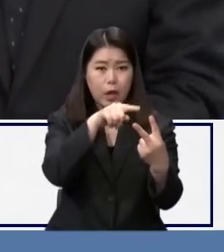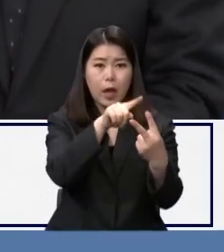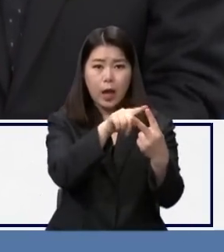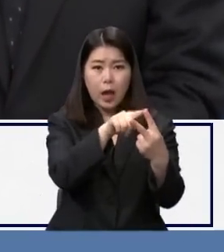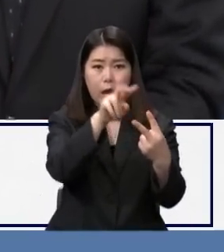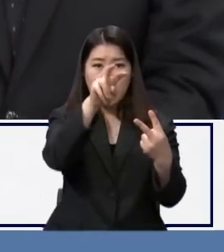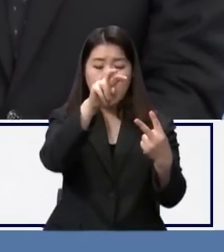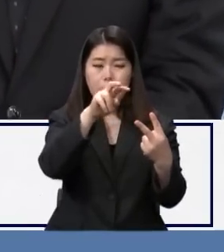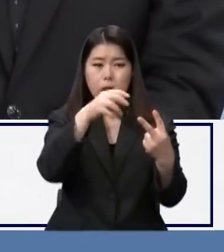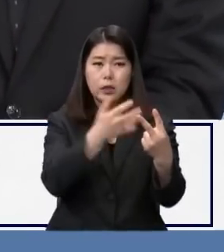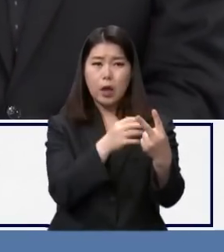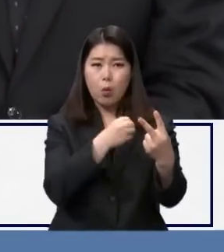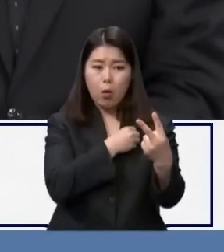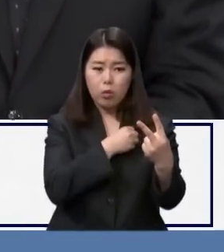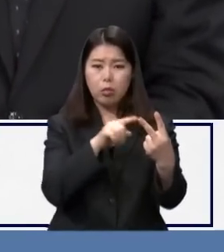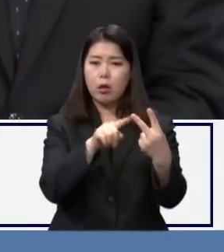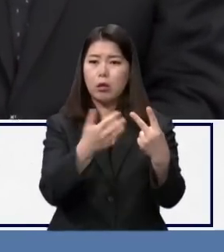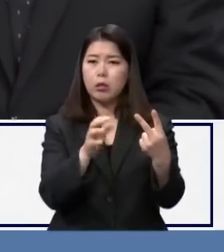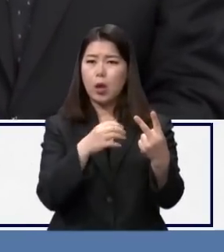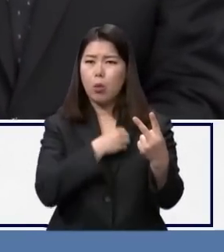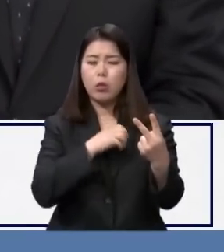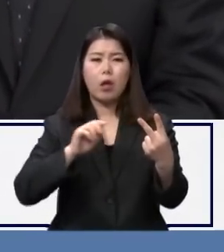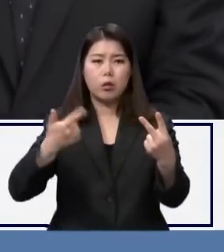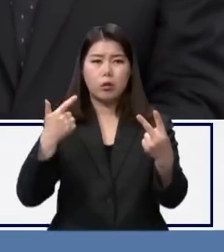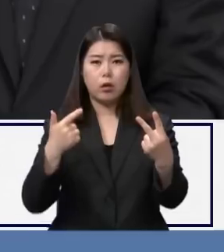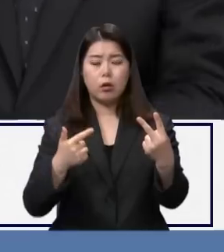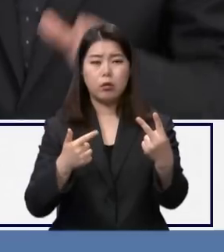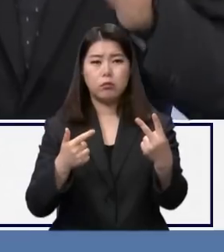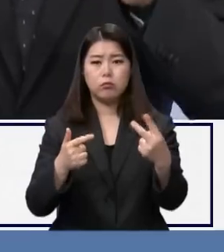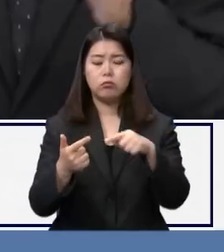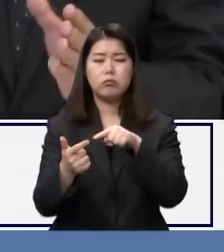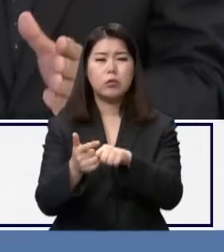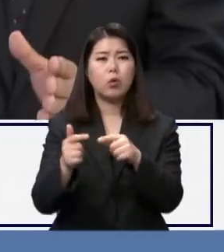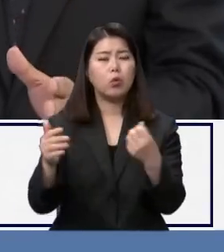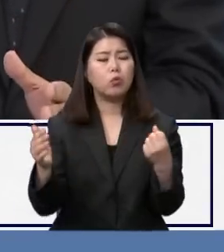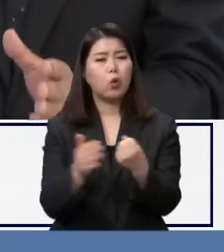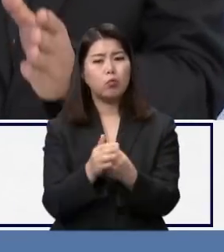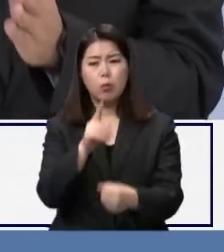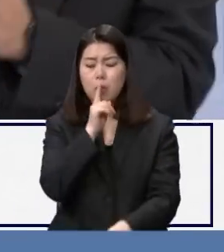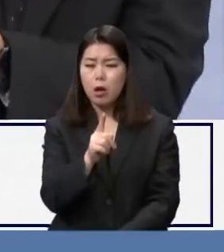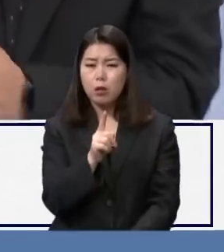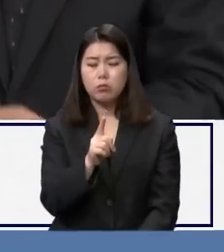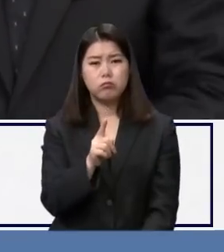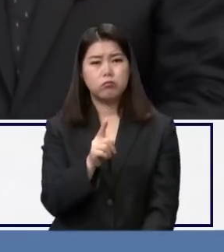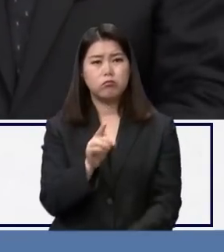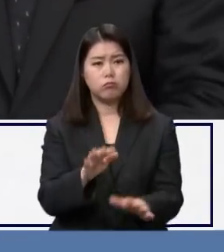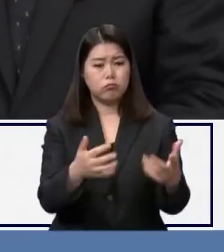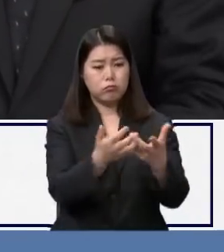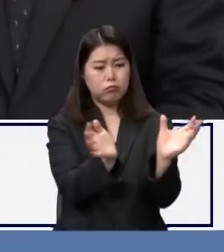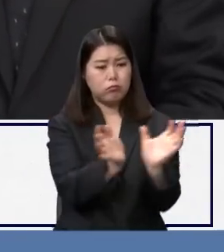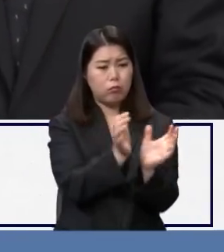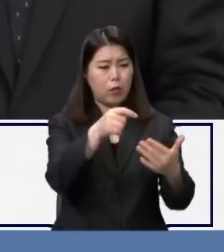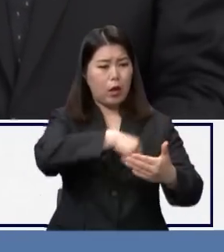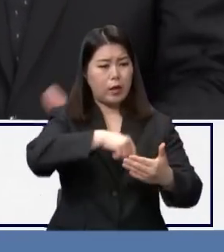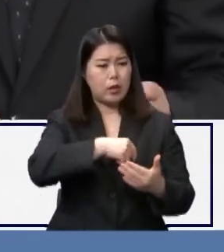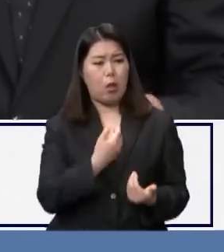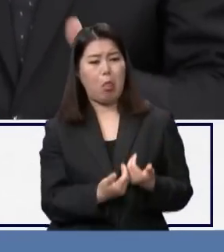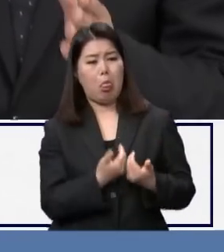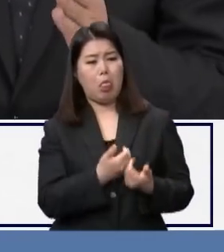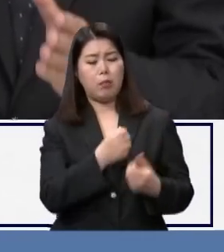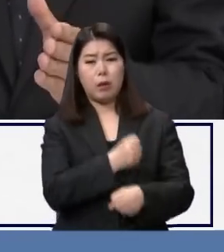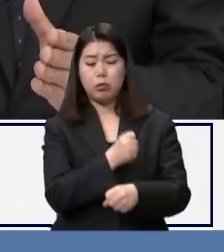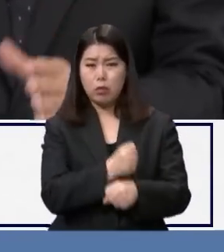우리가 당원이 아니네 당원이 아닌 사람의 말을 근거로 해서 얘기한 것은 그것은 우리를 이간질하는 것이다라고 해서